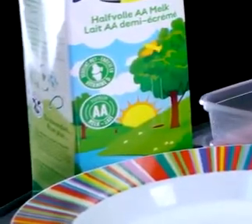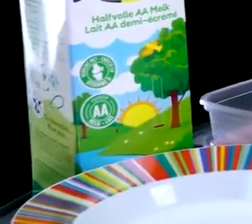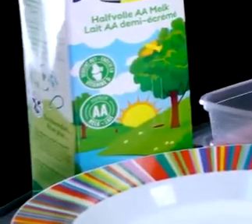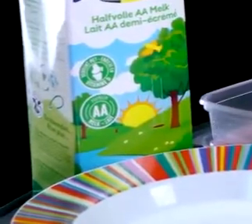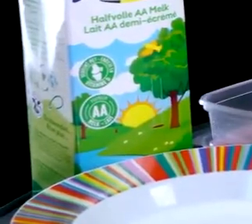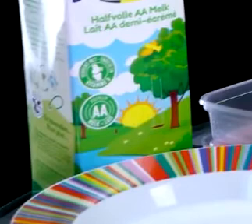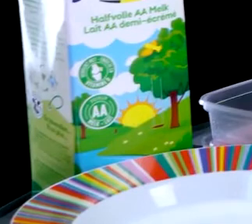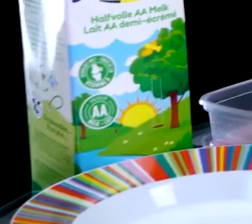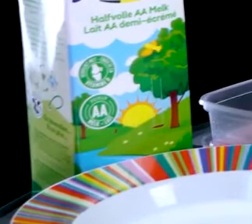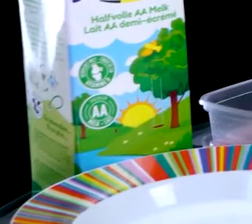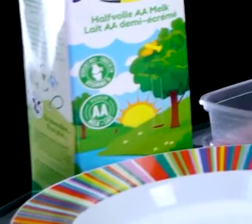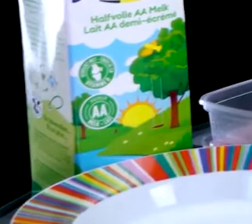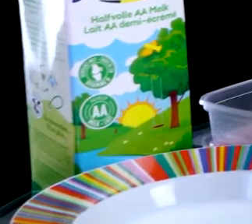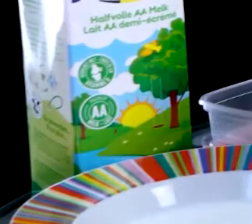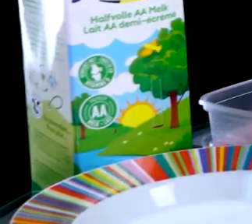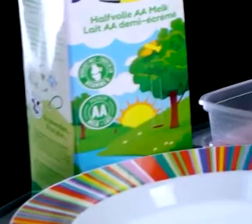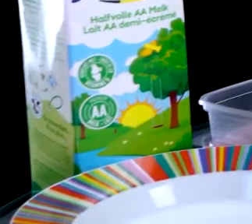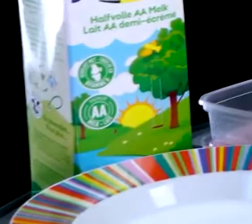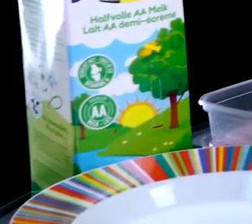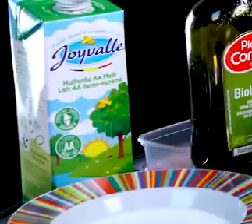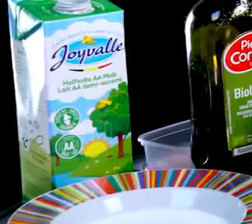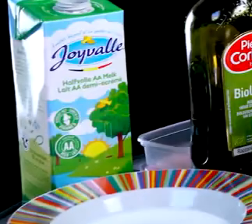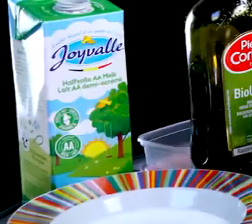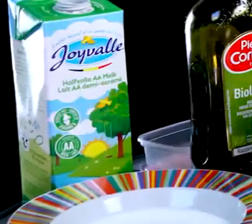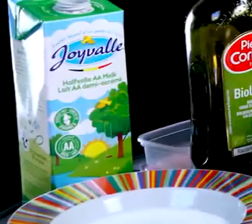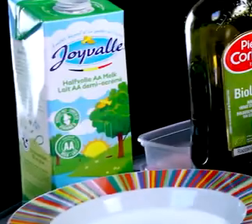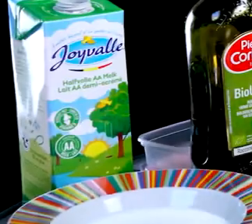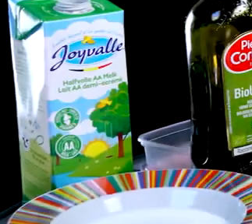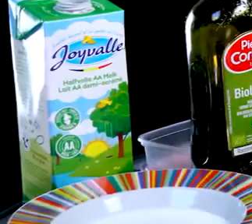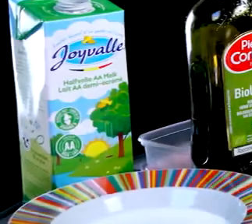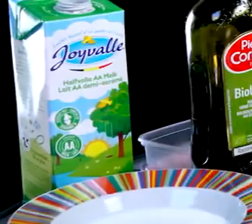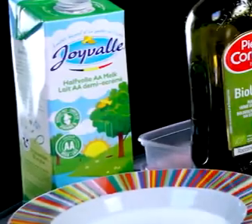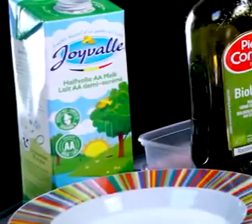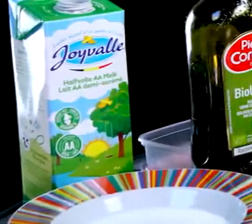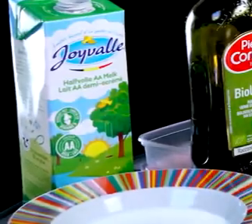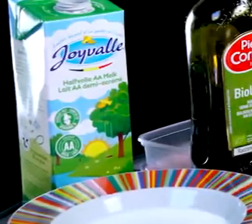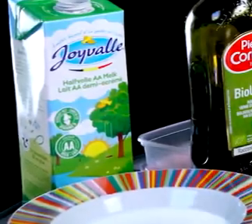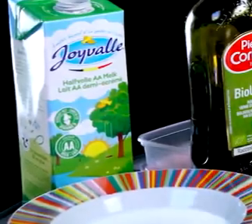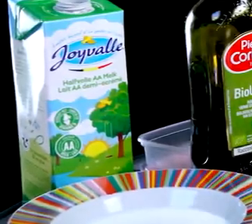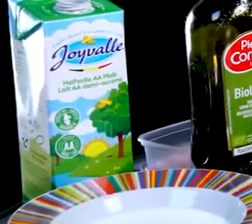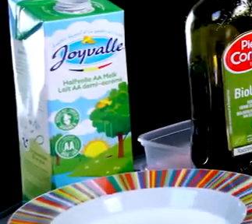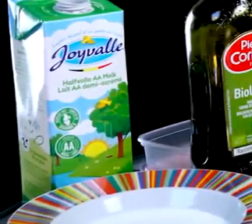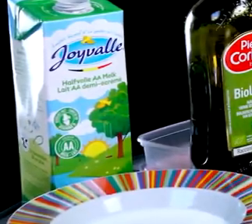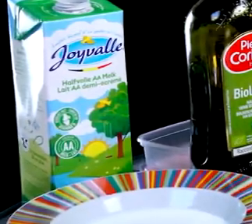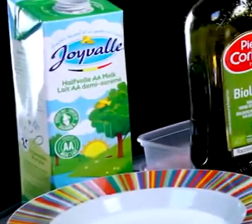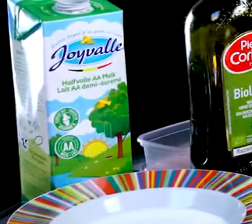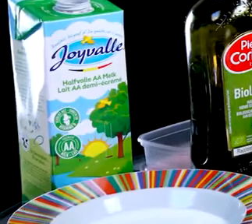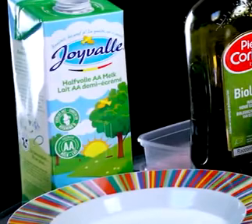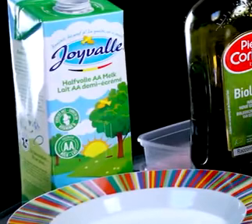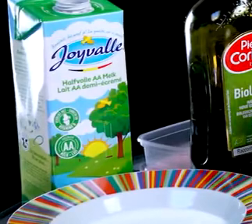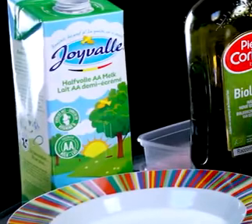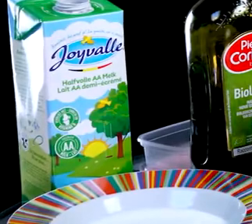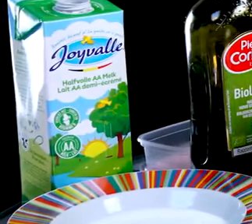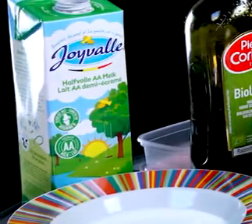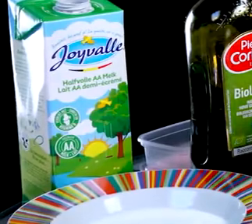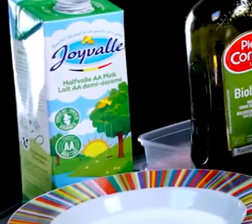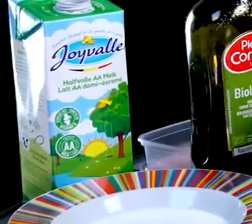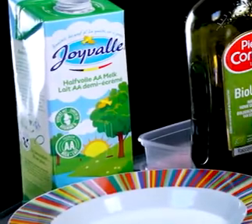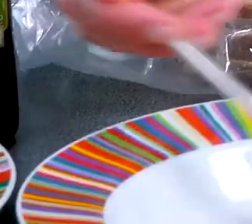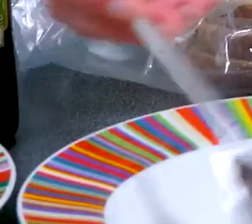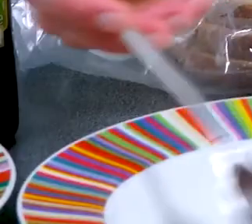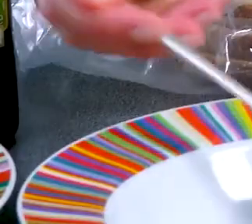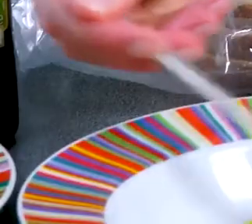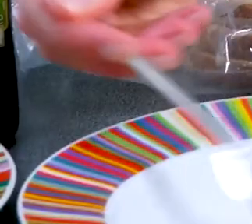deuxième assiette creuse. Zoup. Très bien. Je mélange mon œuf avec une